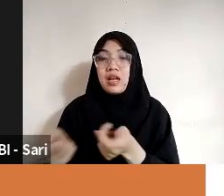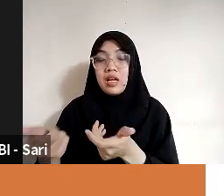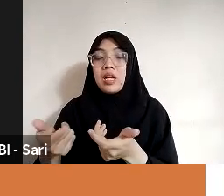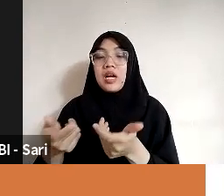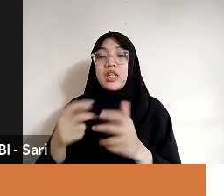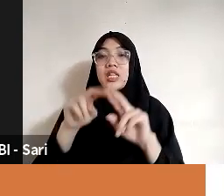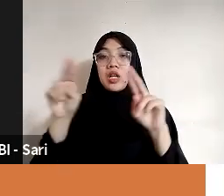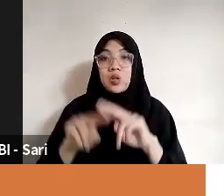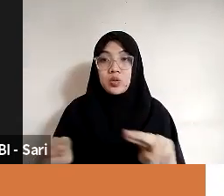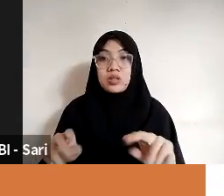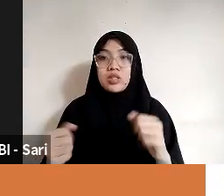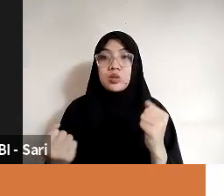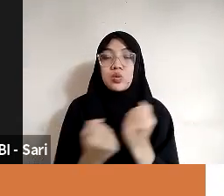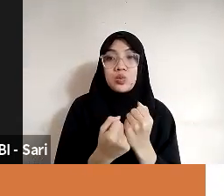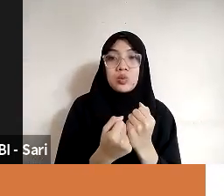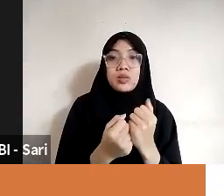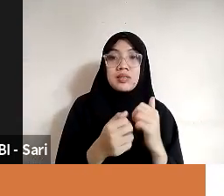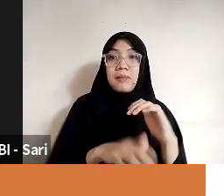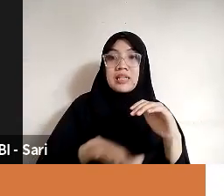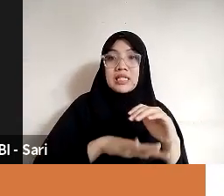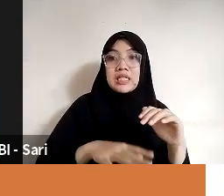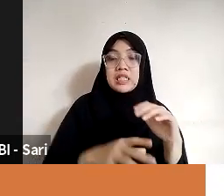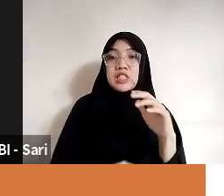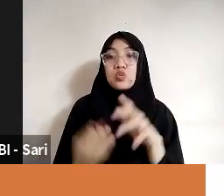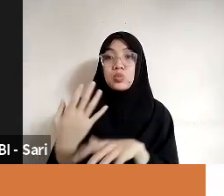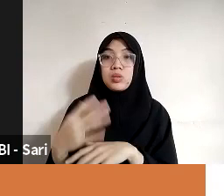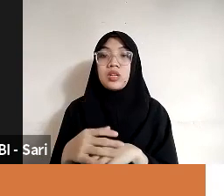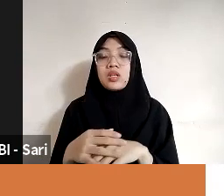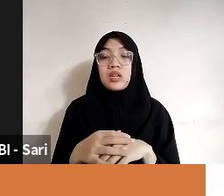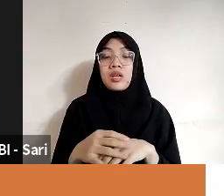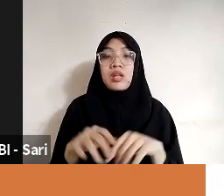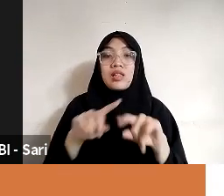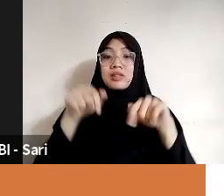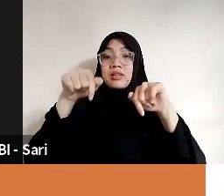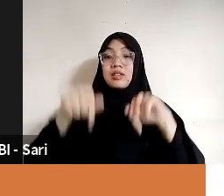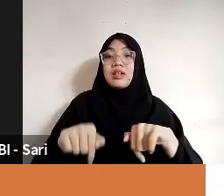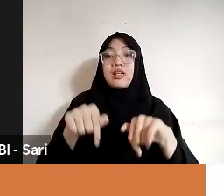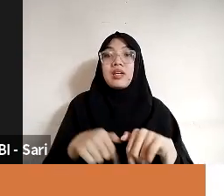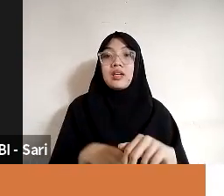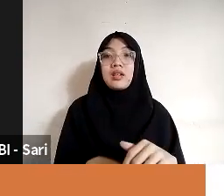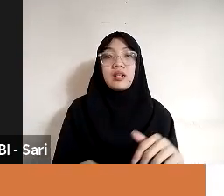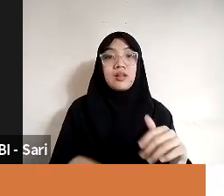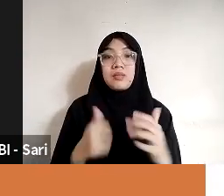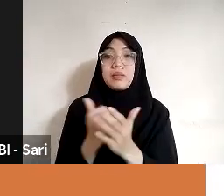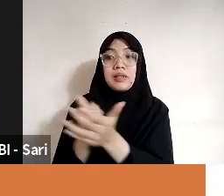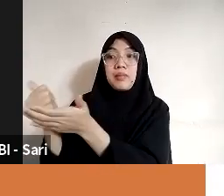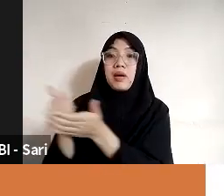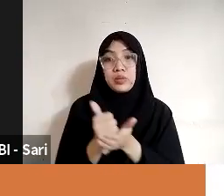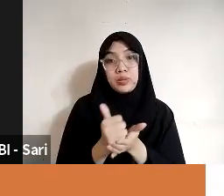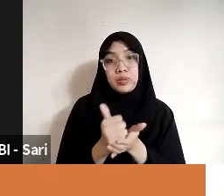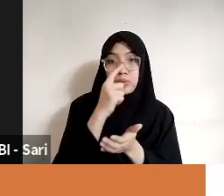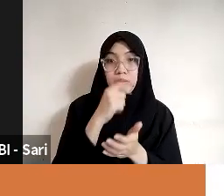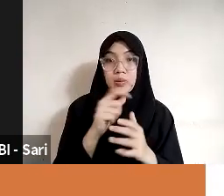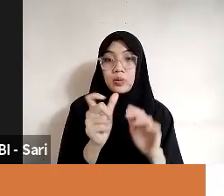situasi normal pasti kenapa resource base gitu ya. Tapi dalam situasi seperti ini itu menolong. Peran UMKM